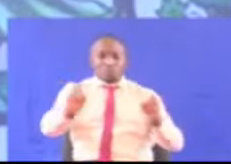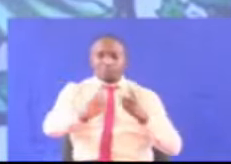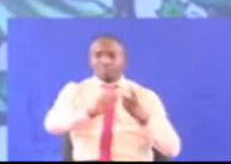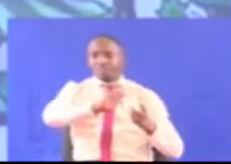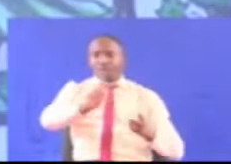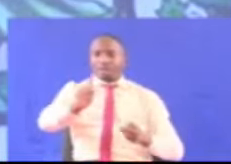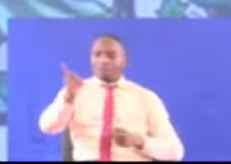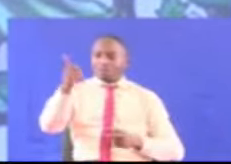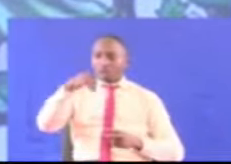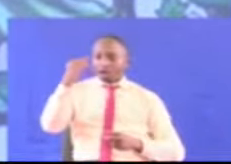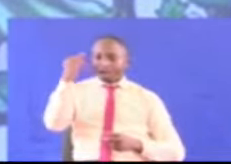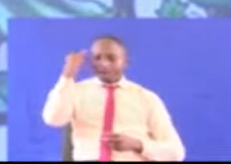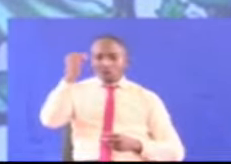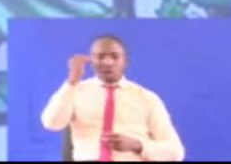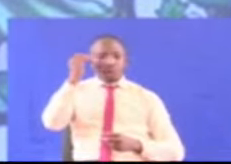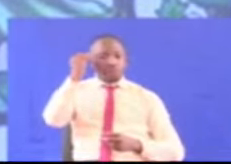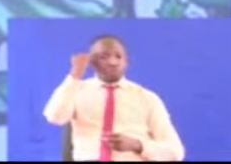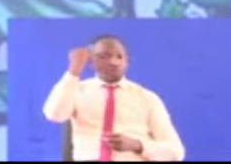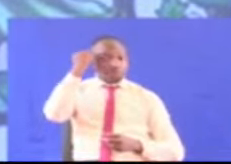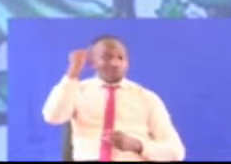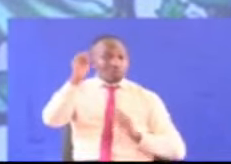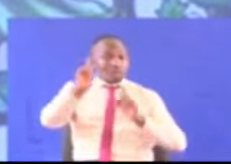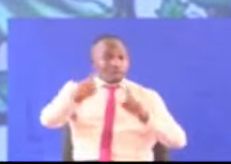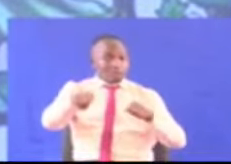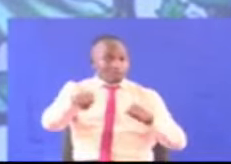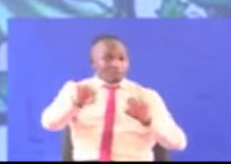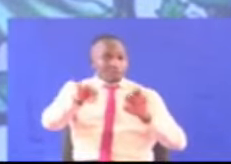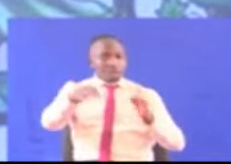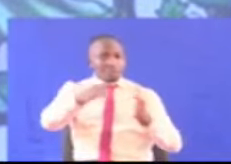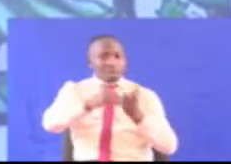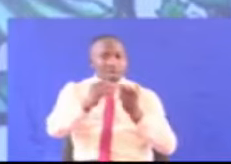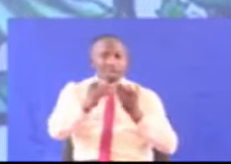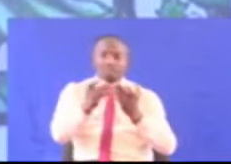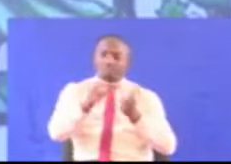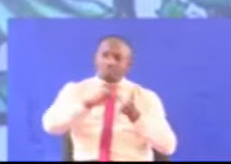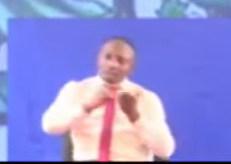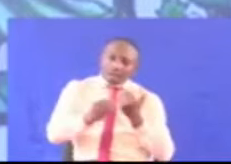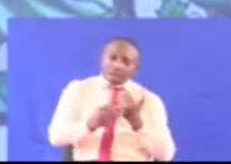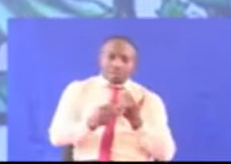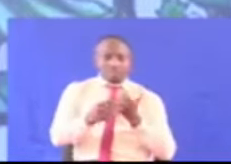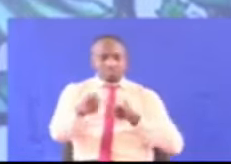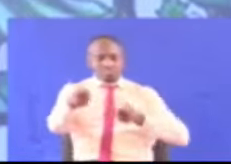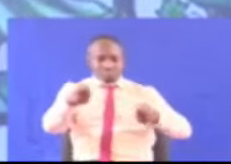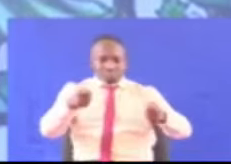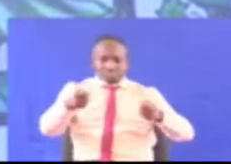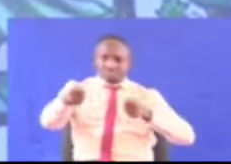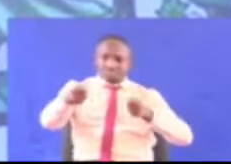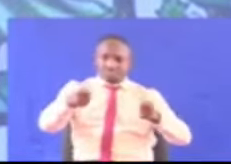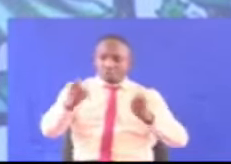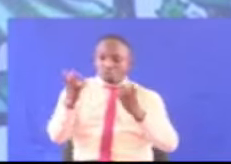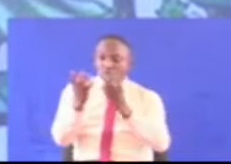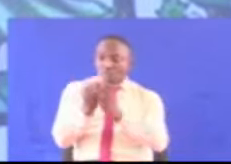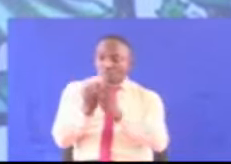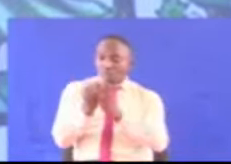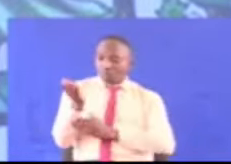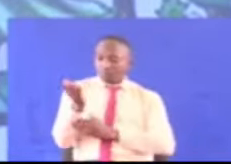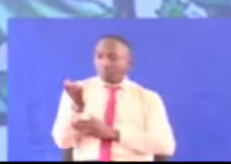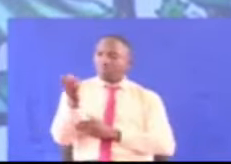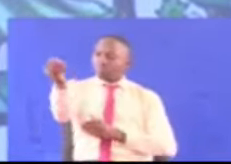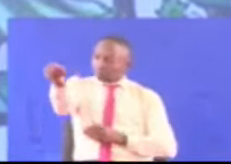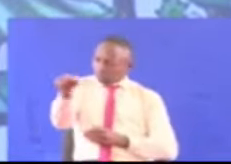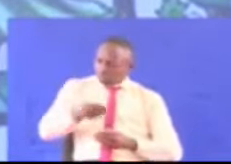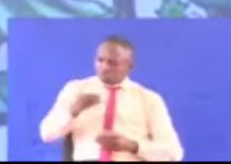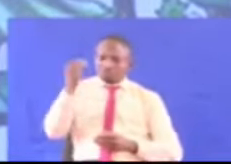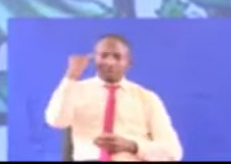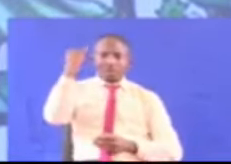na ushauri namna bora kabisa ya kulipeleka kupeleka umoja huu mbele,